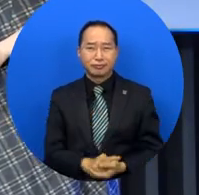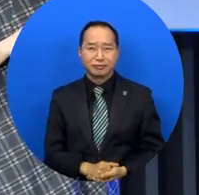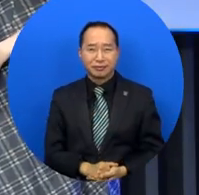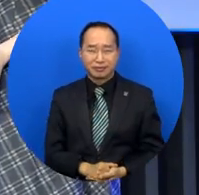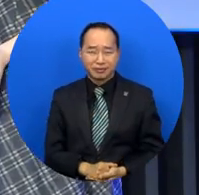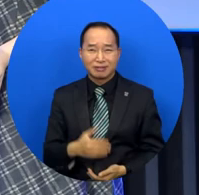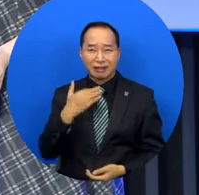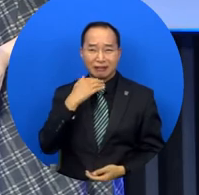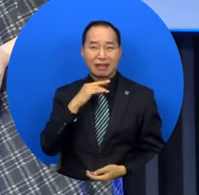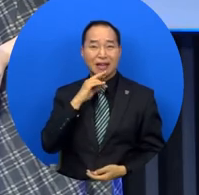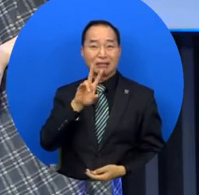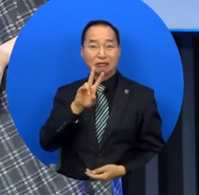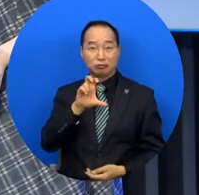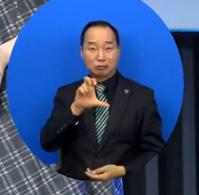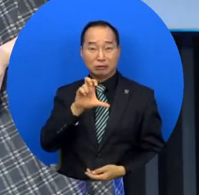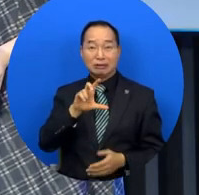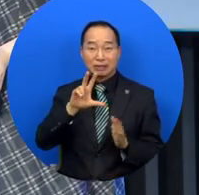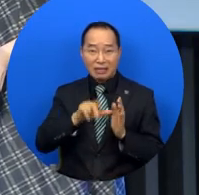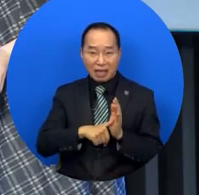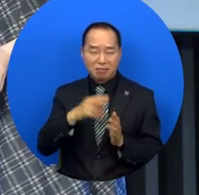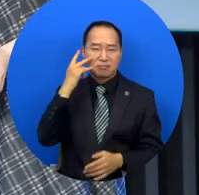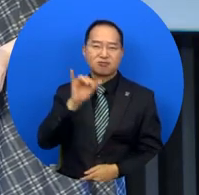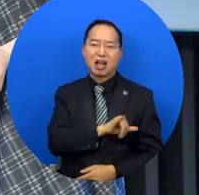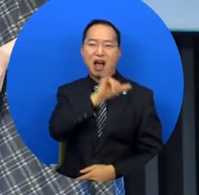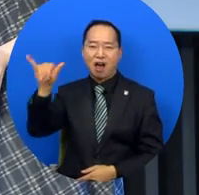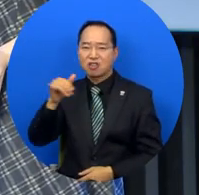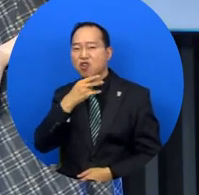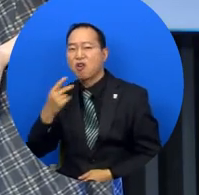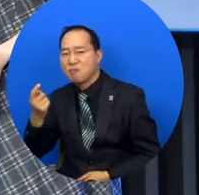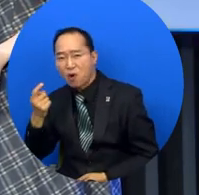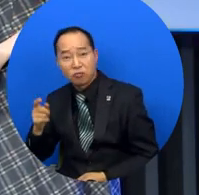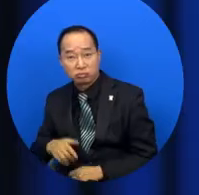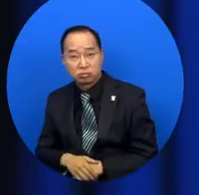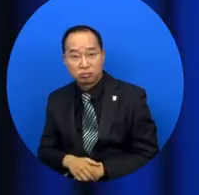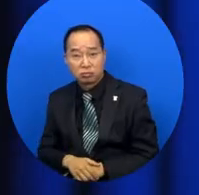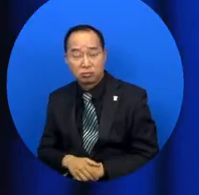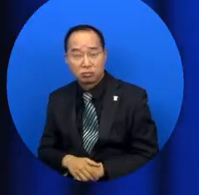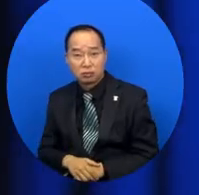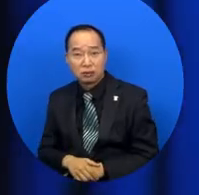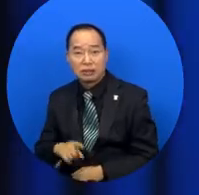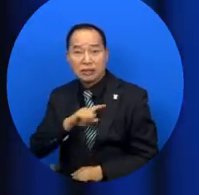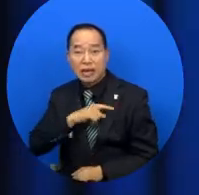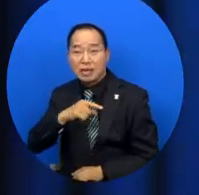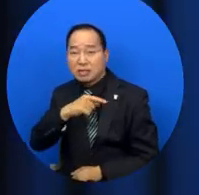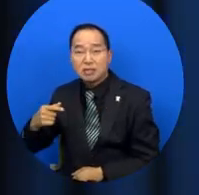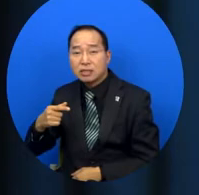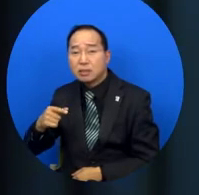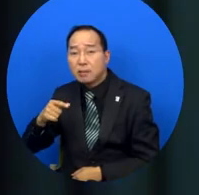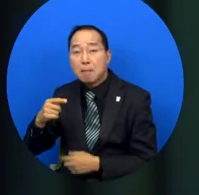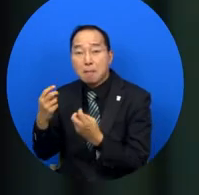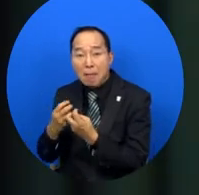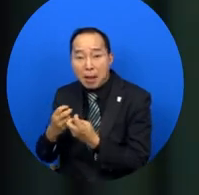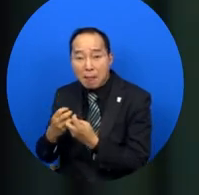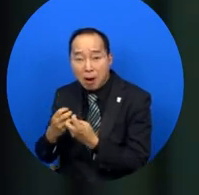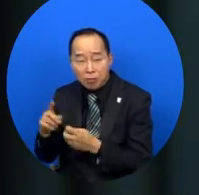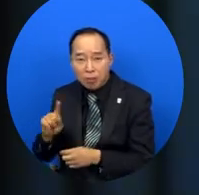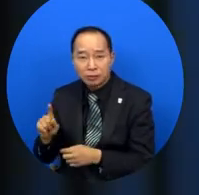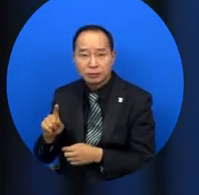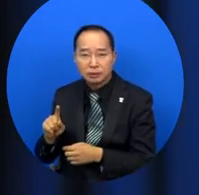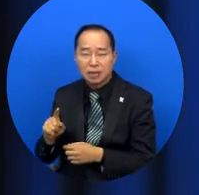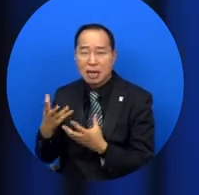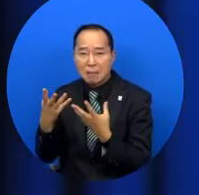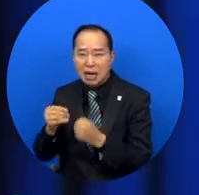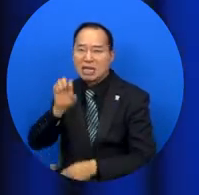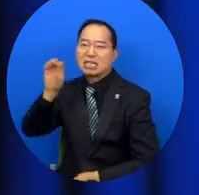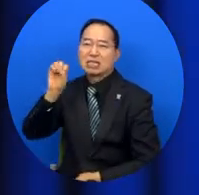제가 25살에 미국에 갔거든요. 네네. 네, 그 영어를 배웠는데 저는 제일 큰 거는 말을 많이 해야